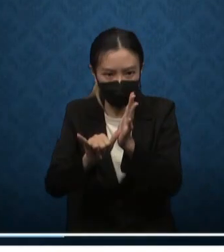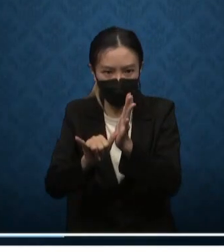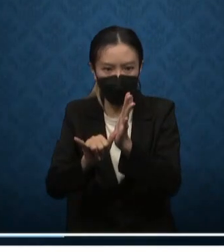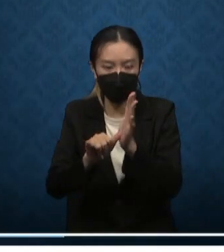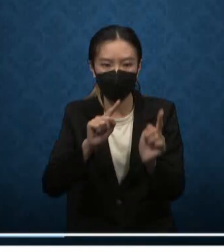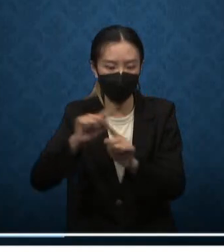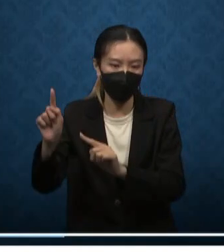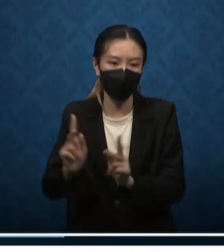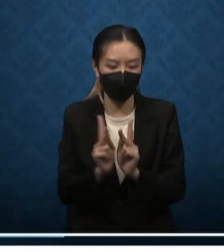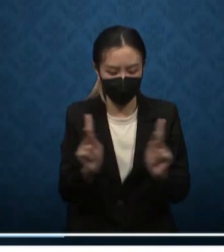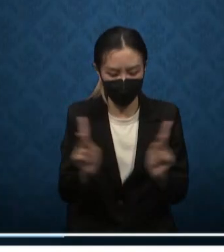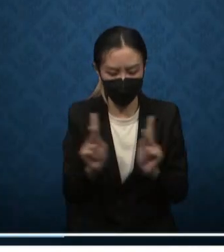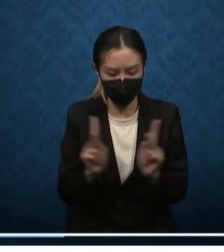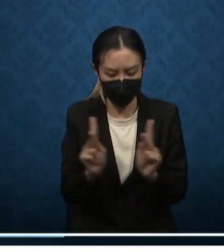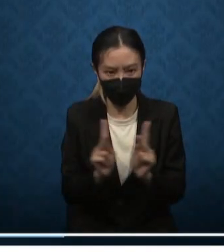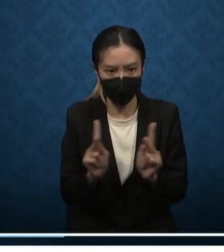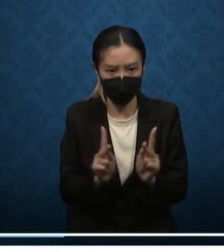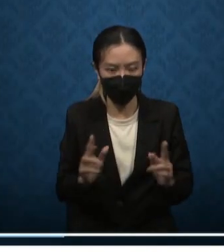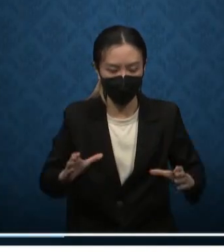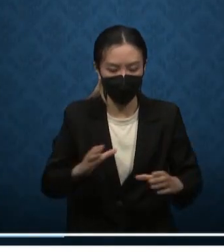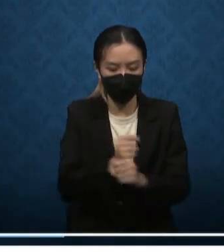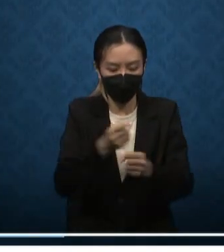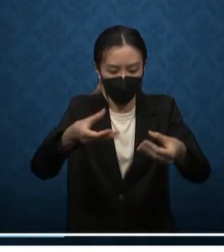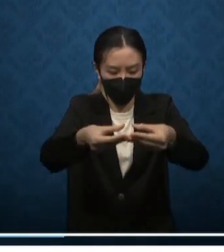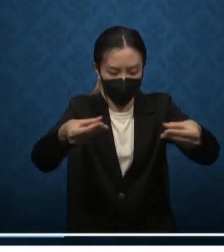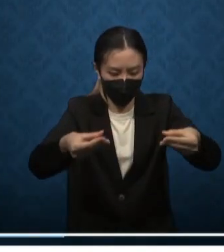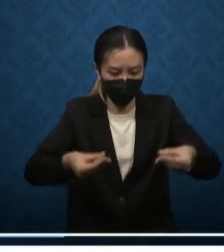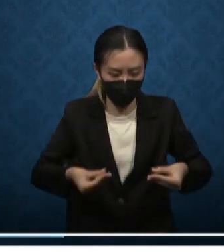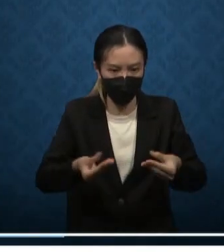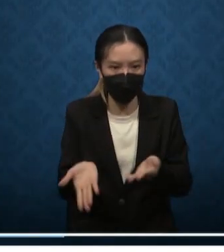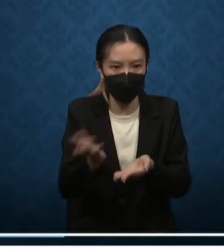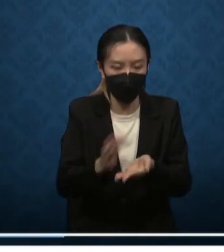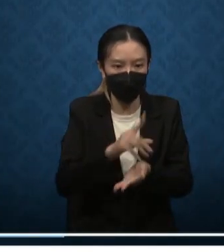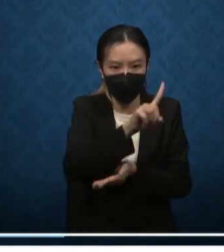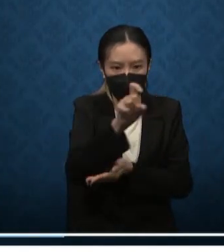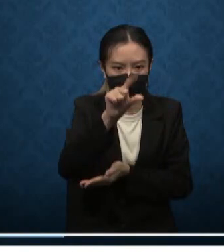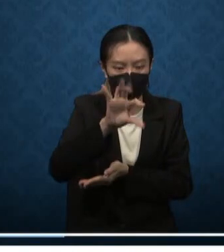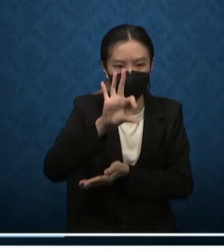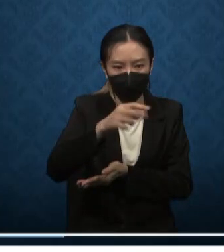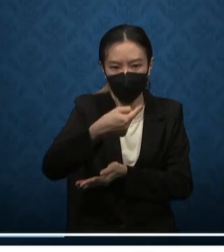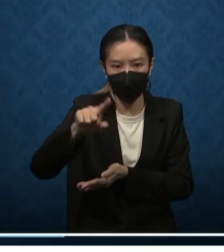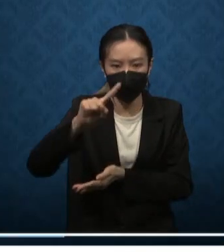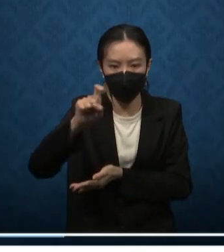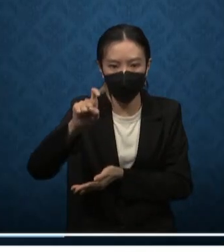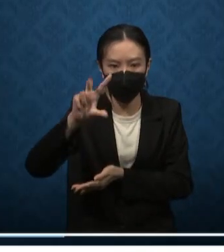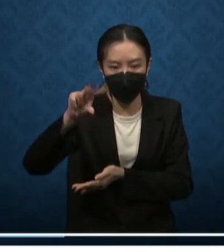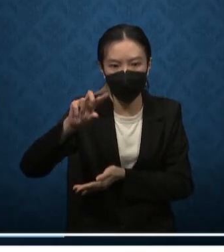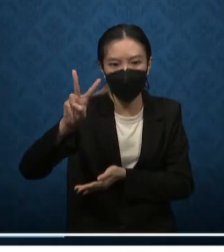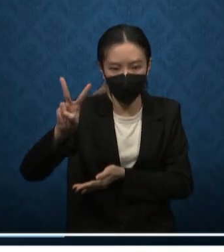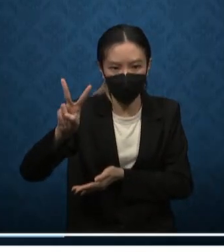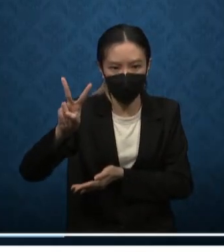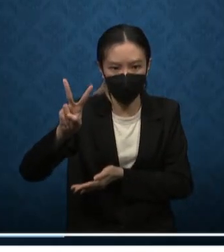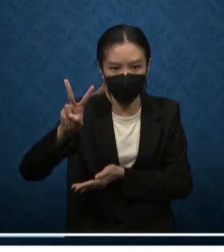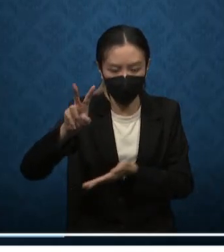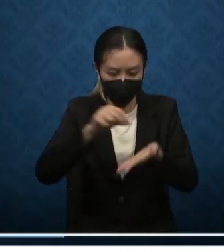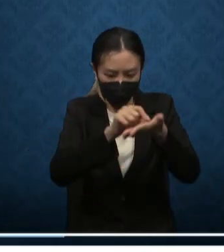กรรมาธิการได้จัดทำเป็นข้อสรุปไว้ในเอกสารตั้งแต่หน้า 129ถึง 132โดยได้ระบุ